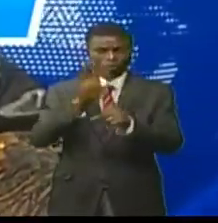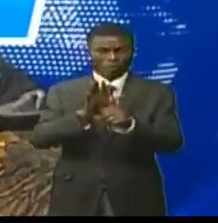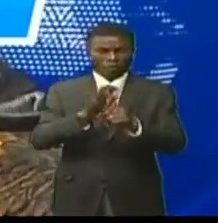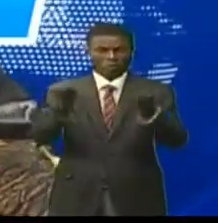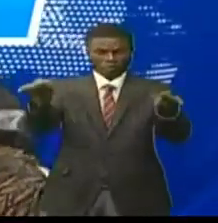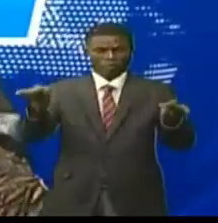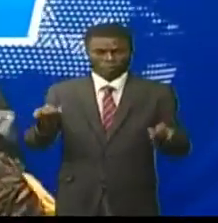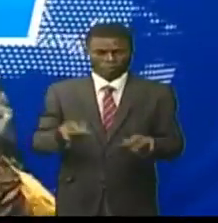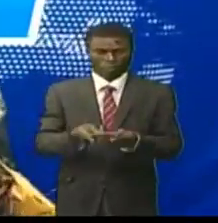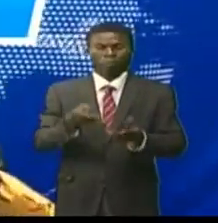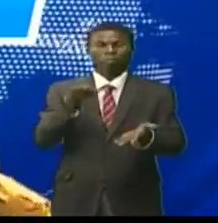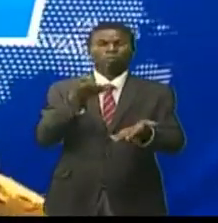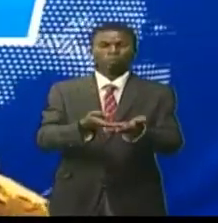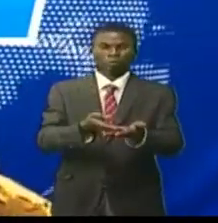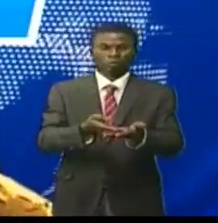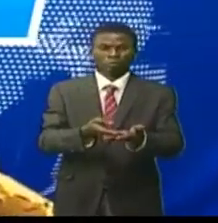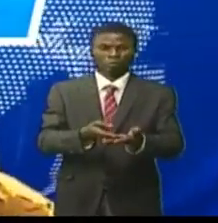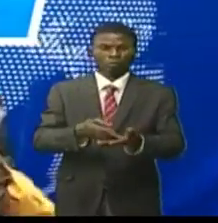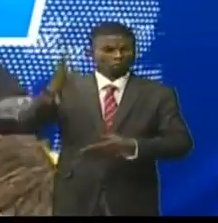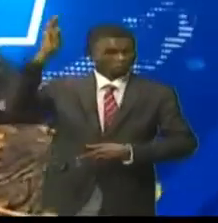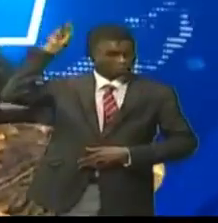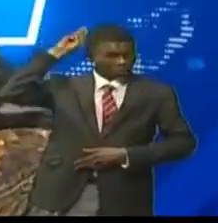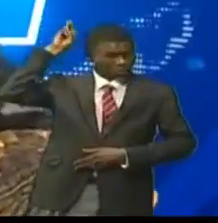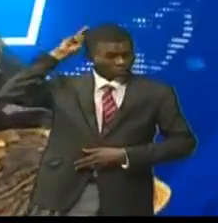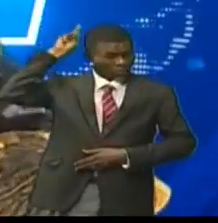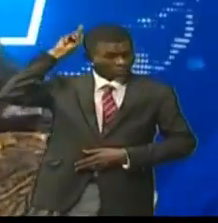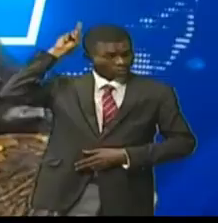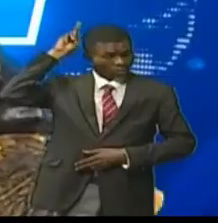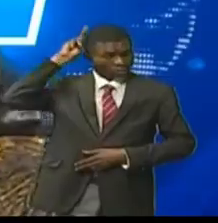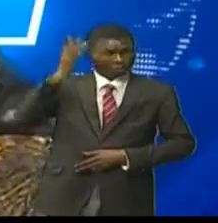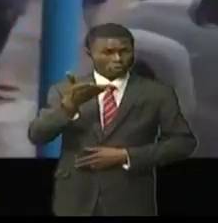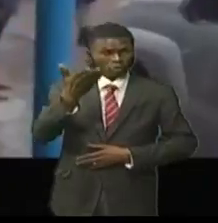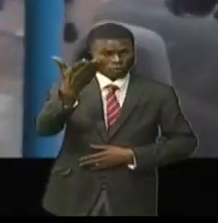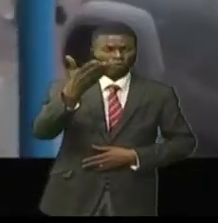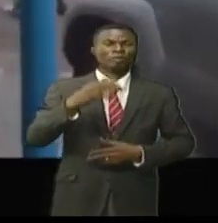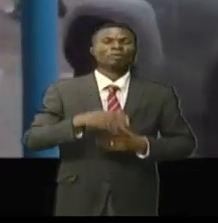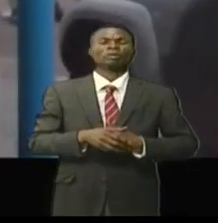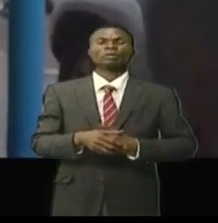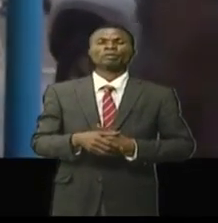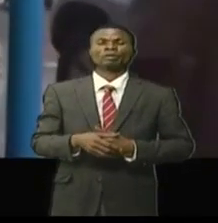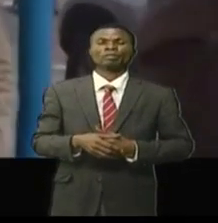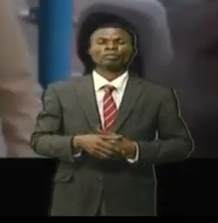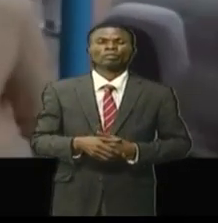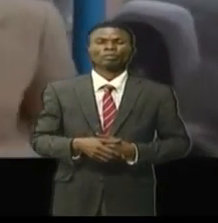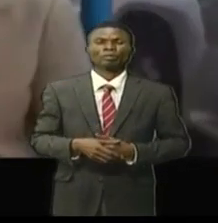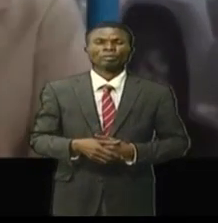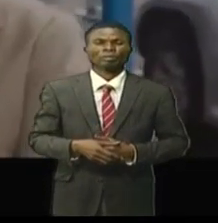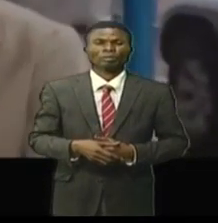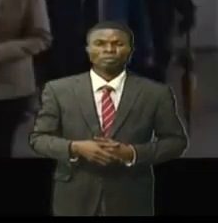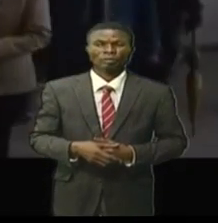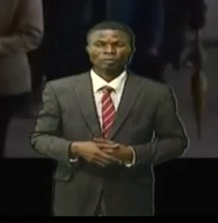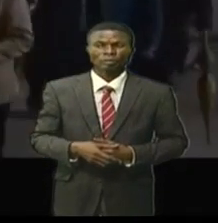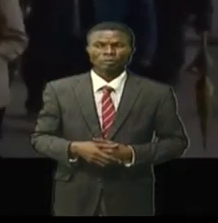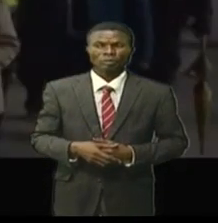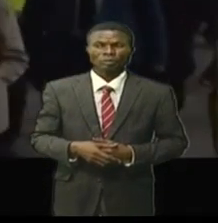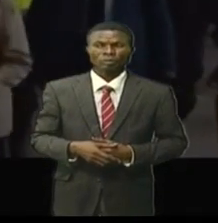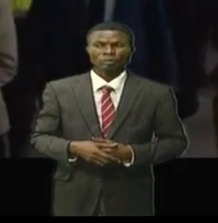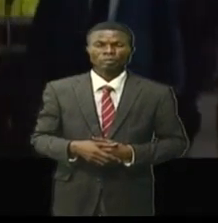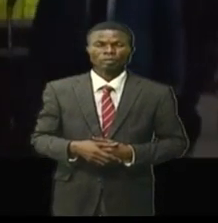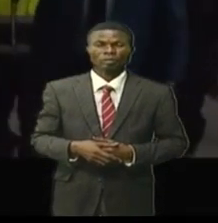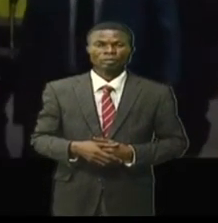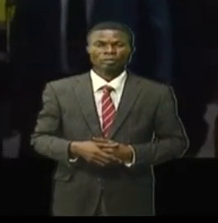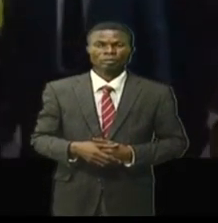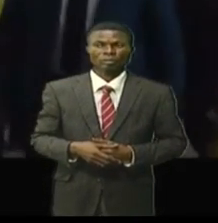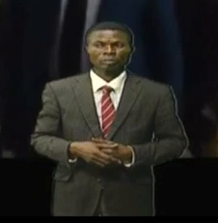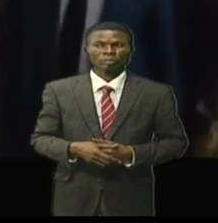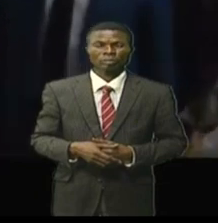sites symboliques de Kolwezi. Alliance Atanasa pour plus de détails. Séjour de travail dans la province du Lualaba,